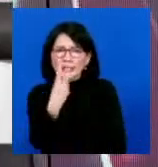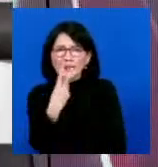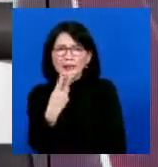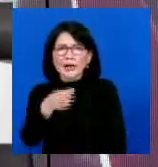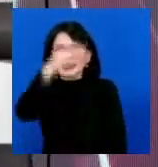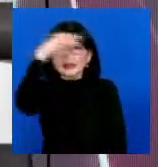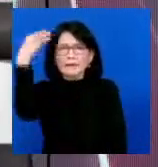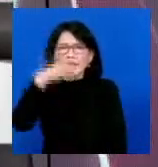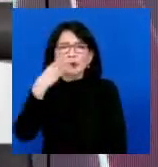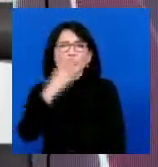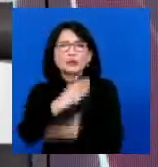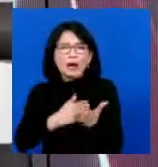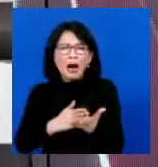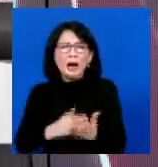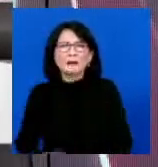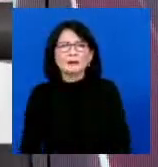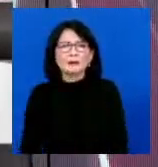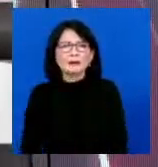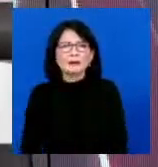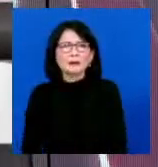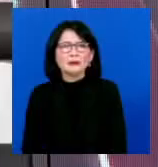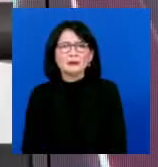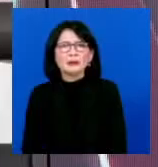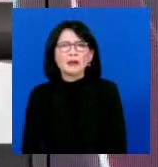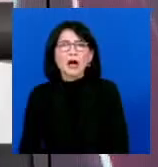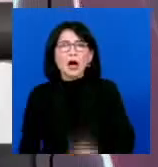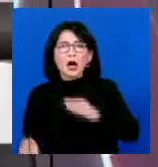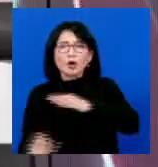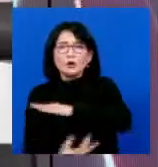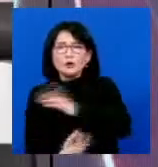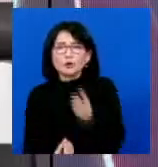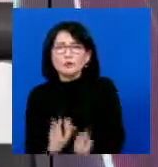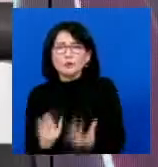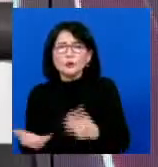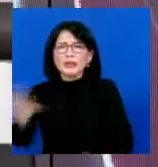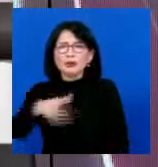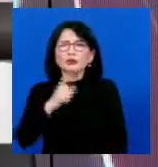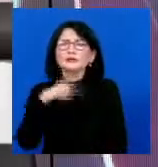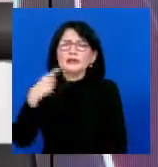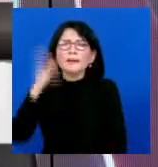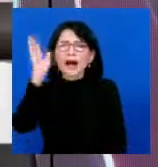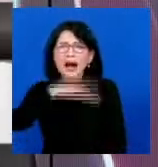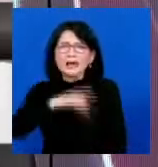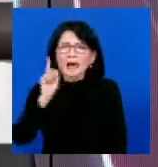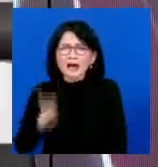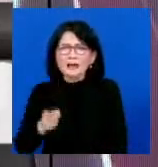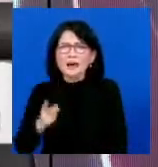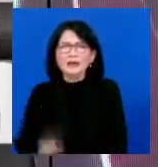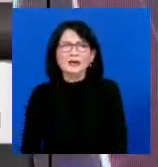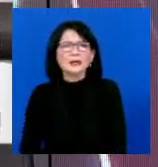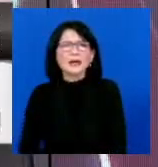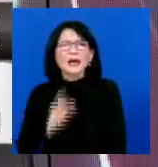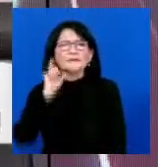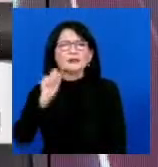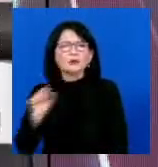Maluku Tenggara di mbd luang luang itu rumput laut itu hampir setiap hari dan itu yang selama ini digunakan untuk bisa menilukan